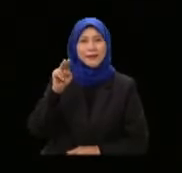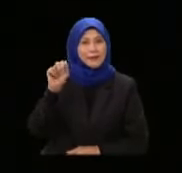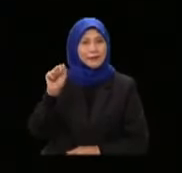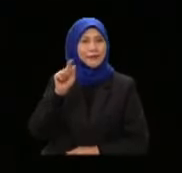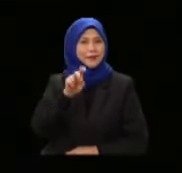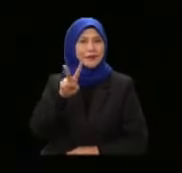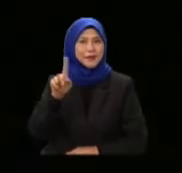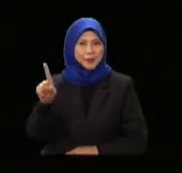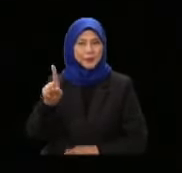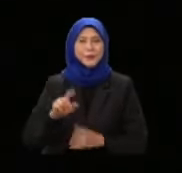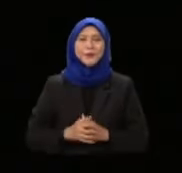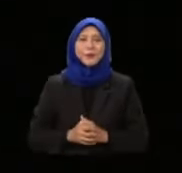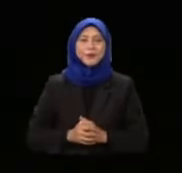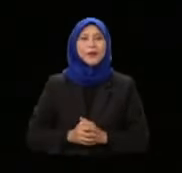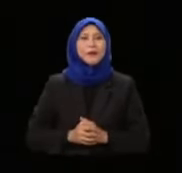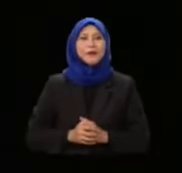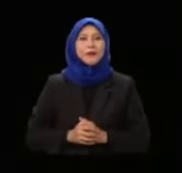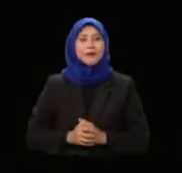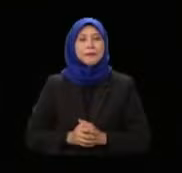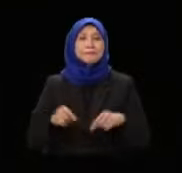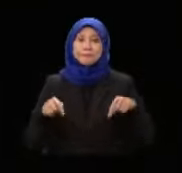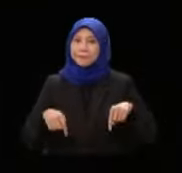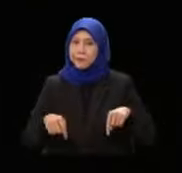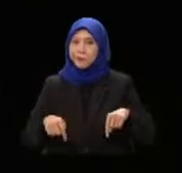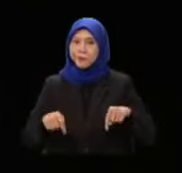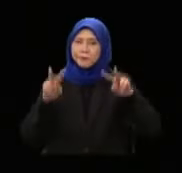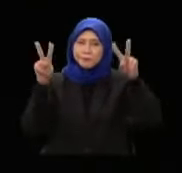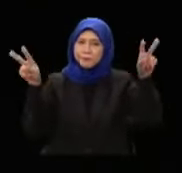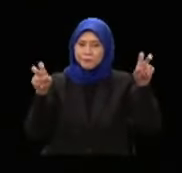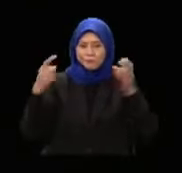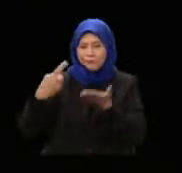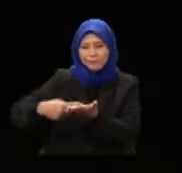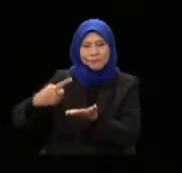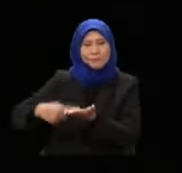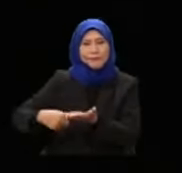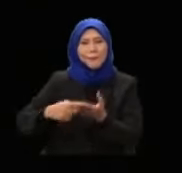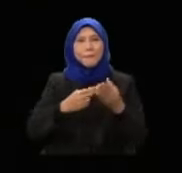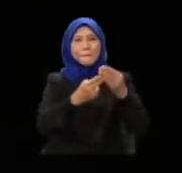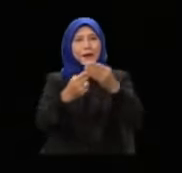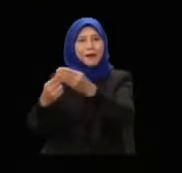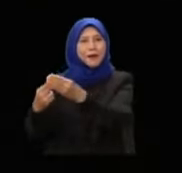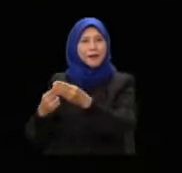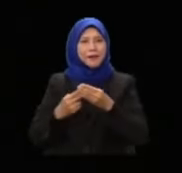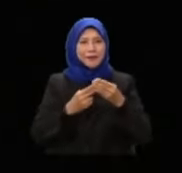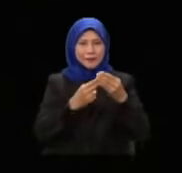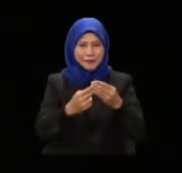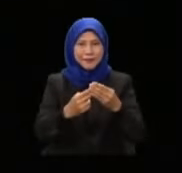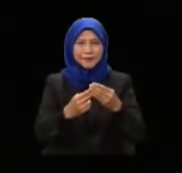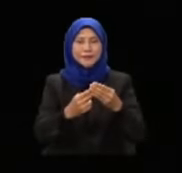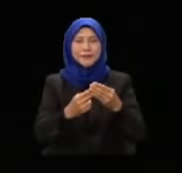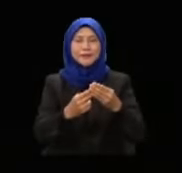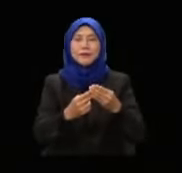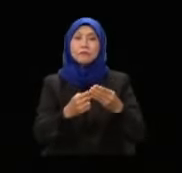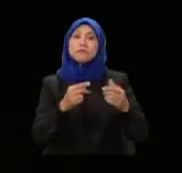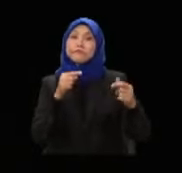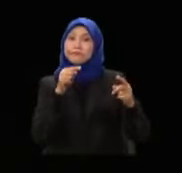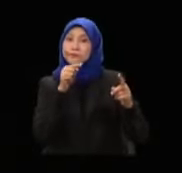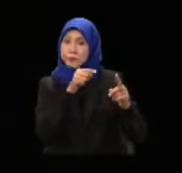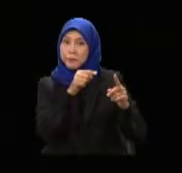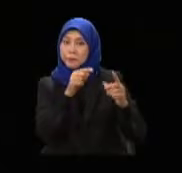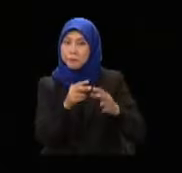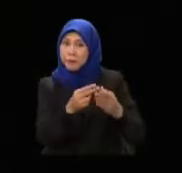dan hari ini kita akan bercakap lebih lanjut tentang isu perpaduan dan vq reog ini antara perkara